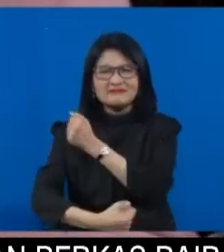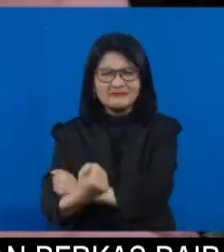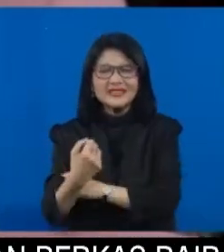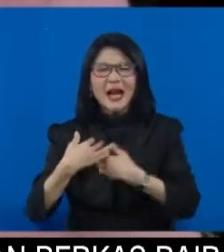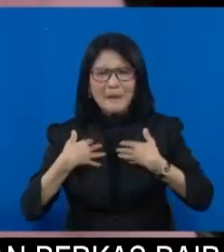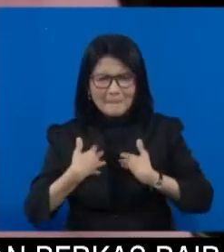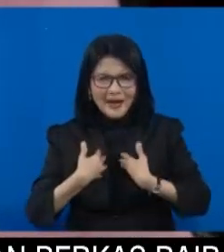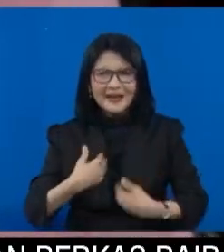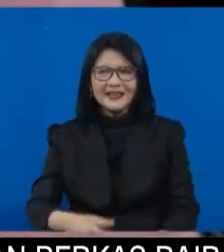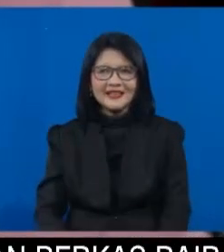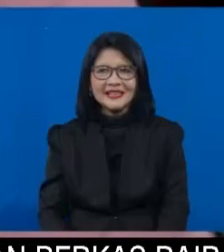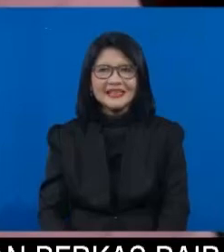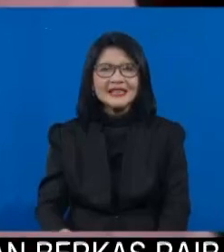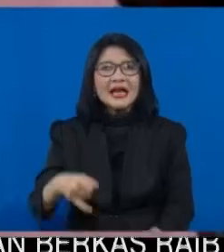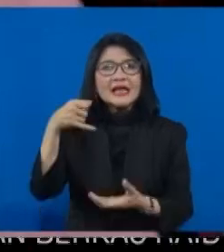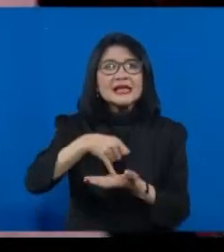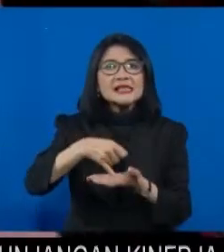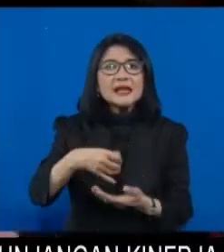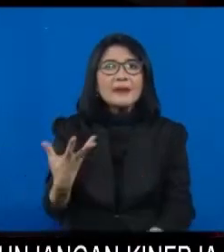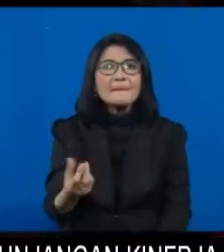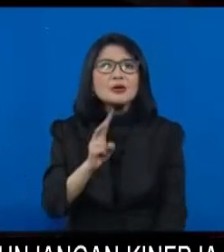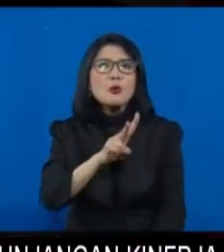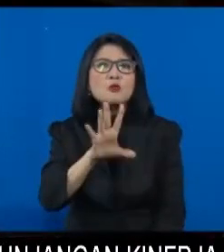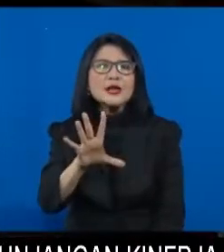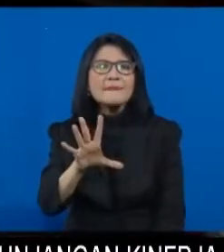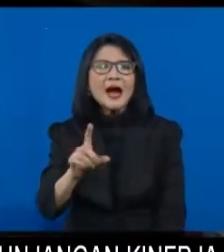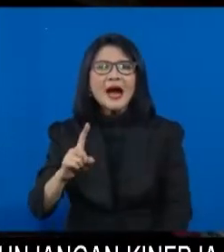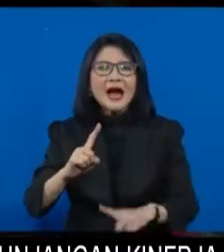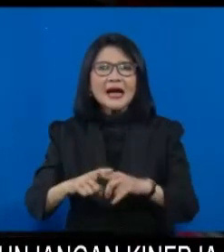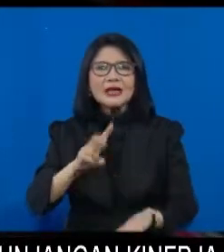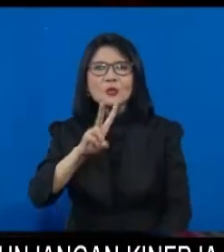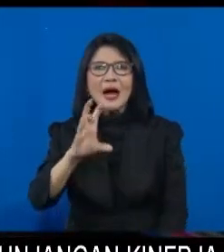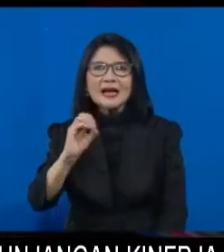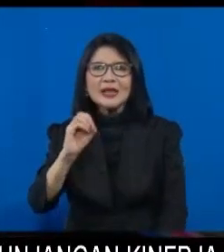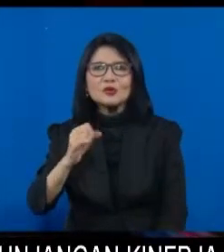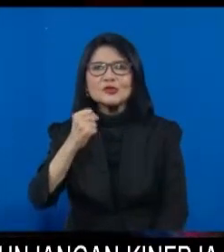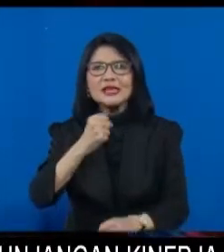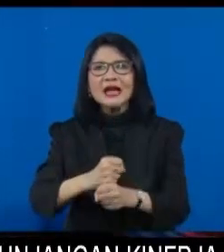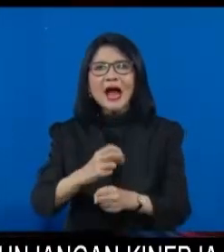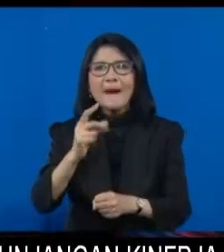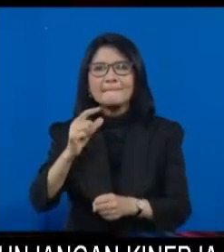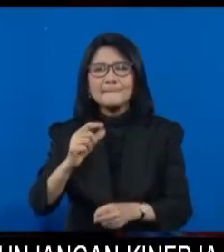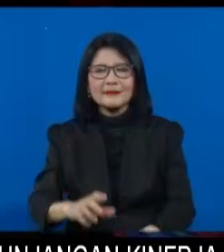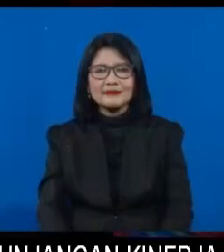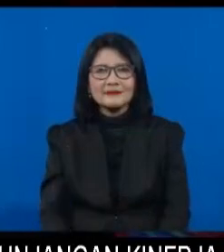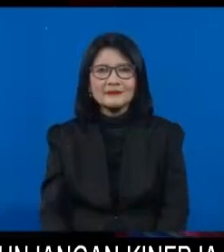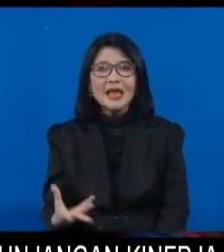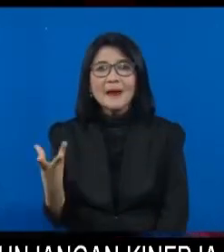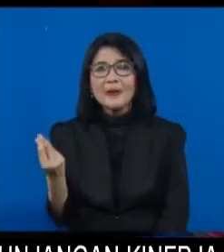Ini isi berapa sih, Pak? Isi 25 kali 200 gram. Berapa?